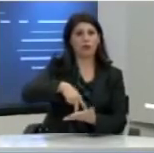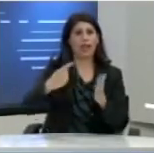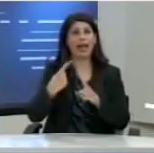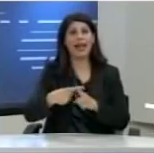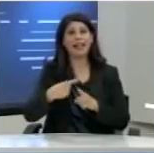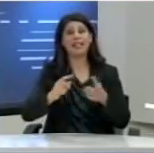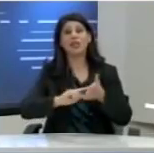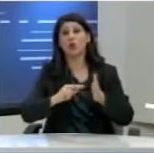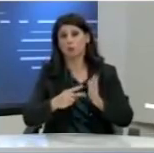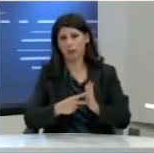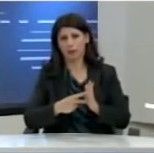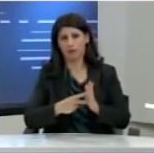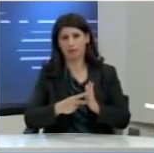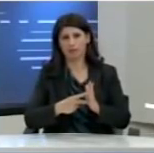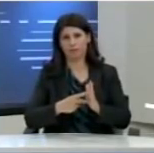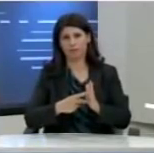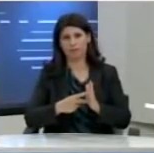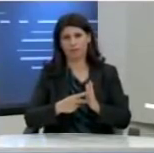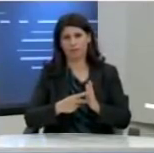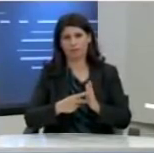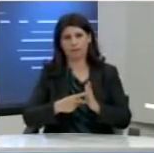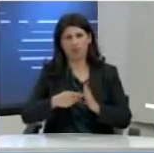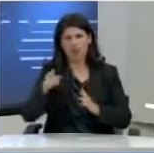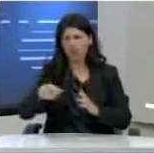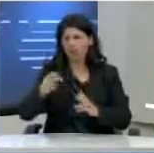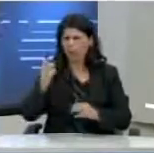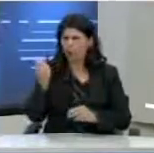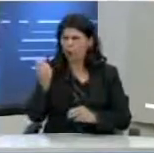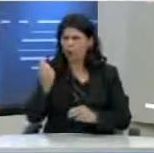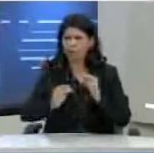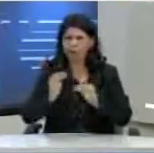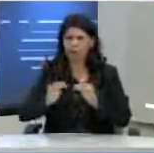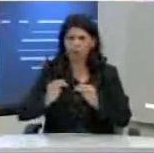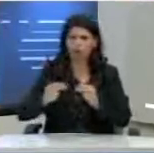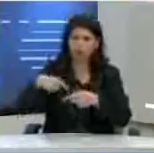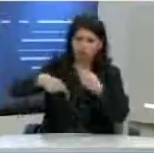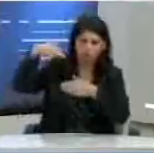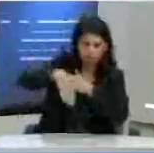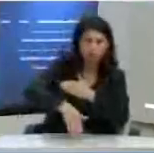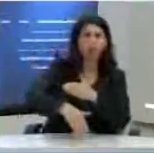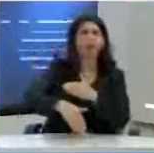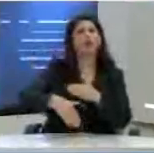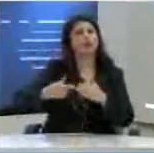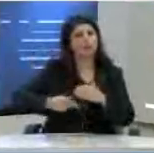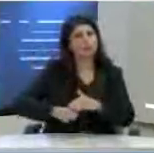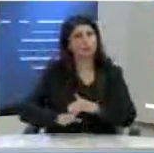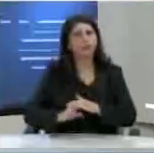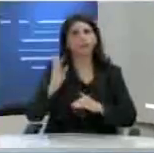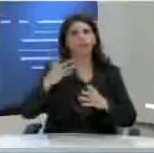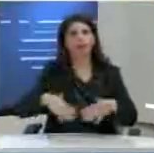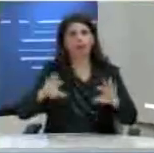οικονομία, να βγει από το χάος του δημοσιονομικού εκτροχιασμού, να πετύχει